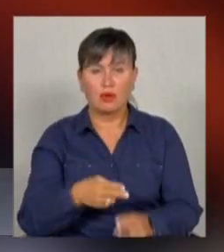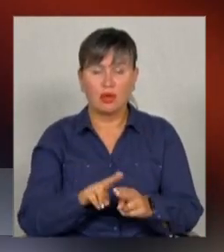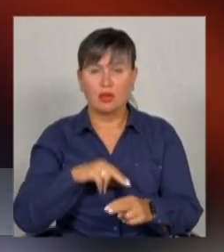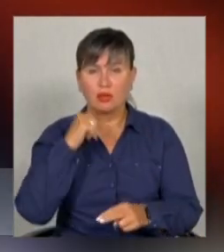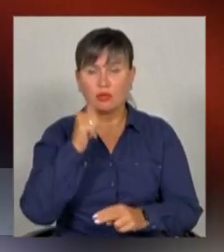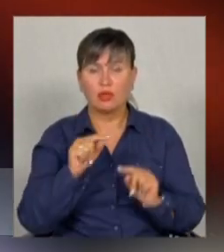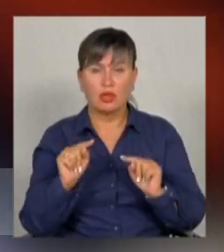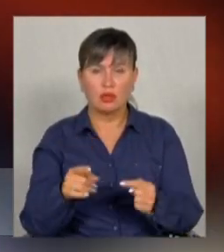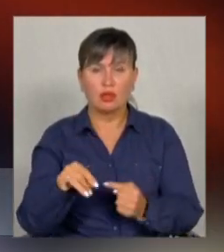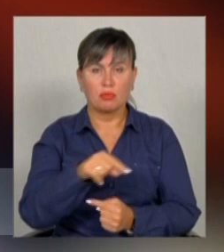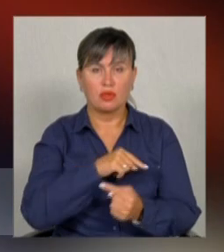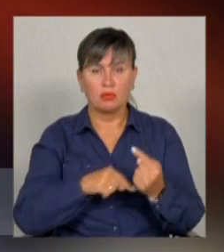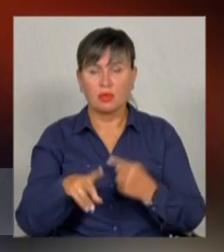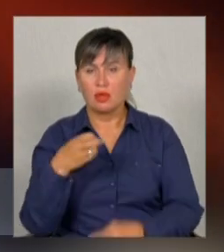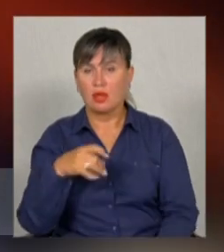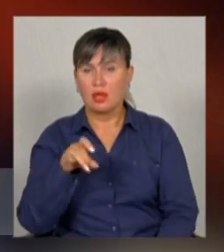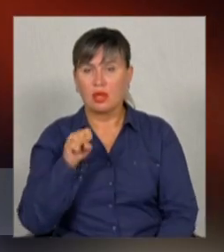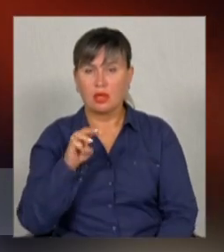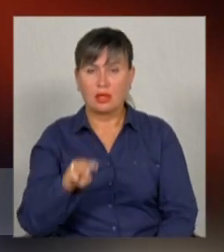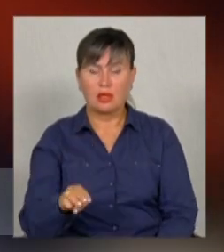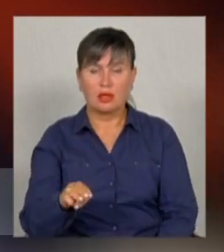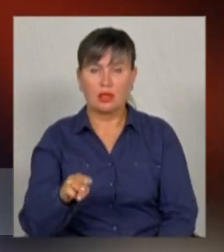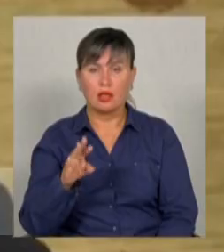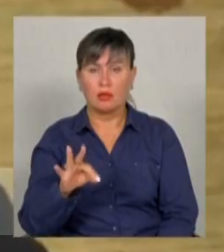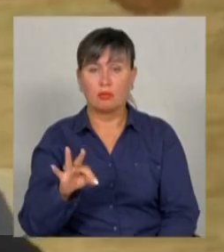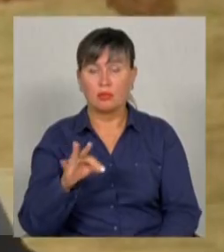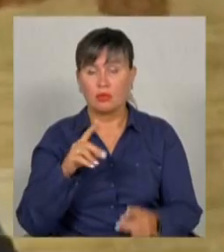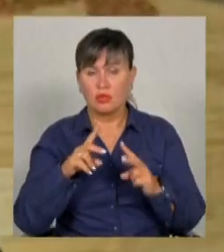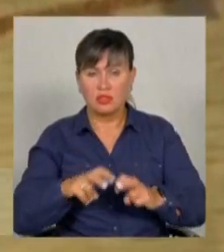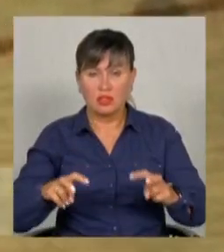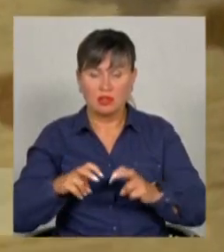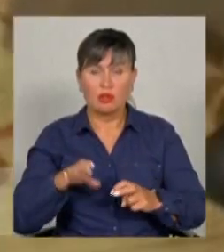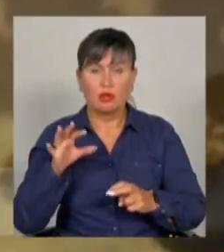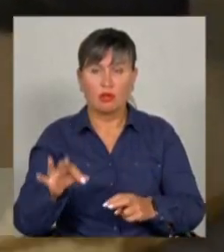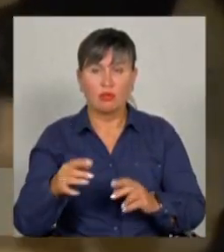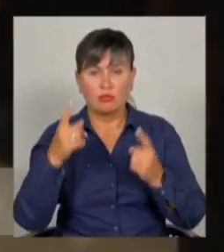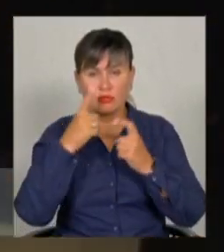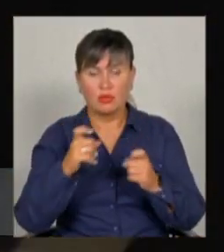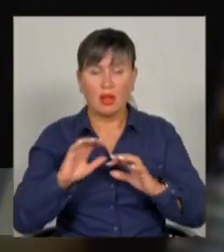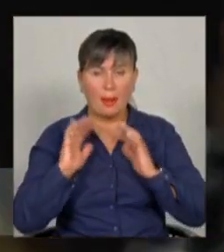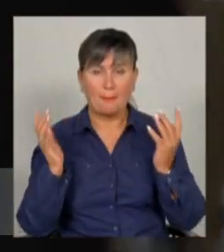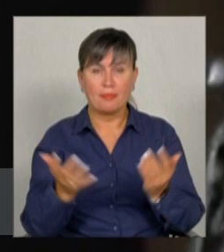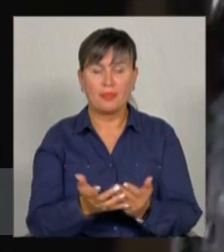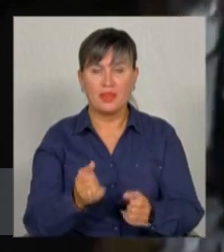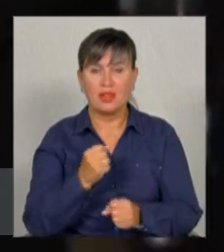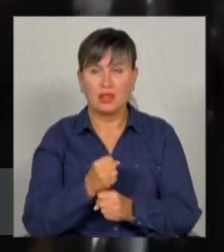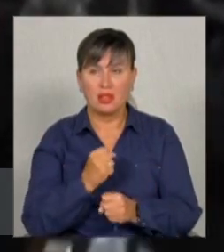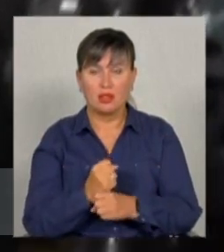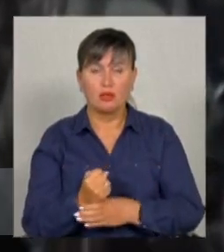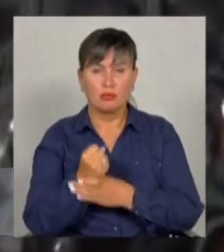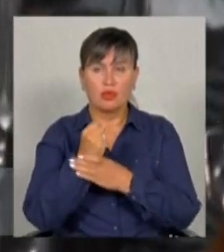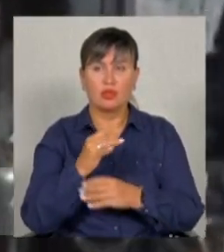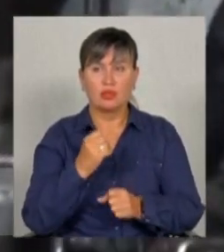года арестовали и предпринимателя Кайрата Кудайбергена. По версии следствия, он призывал объединиться вокруг Дикого Армана, поддержать его